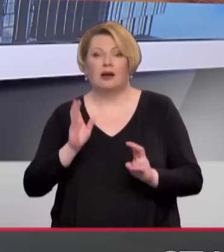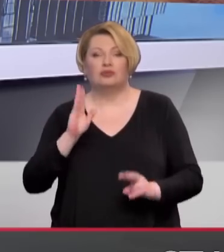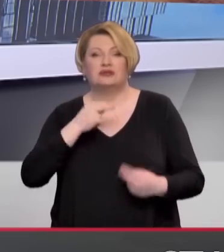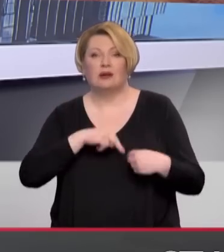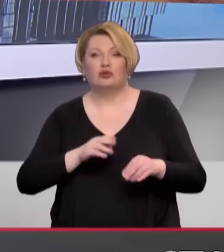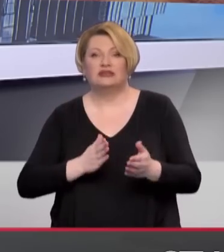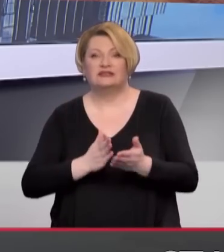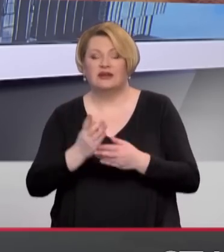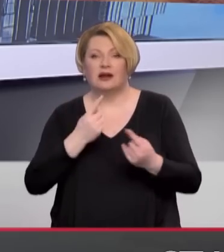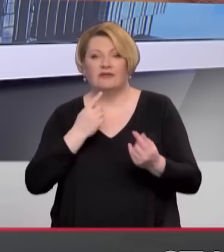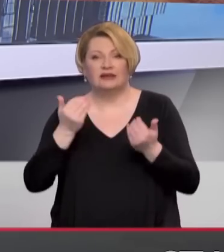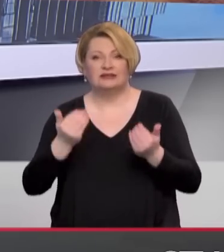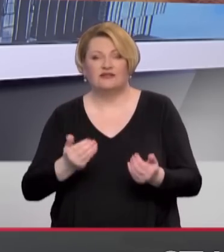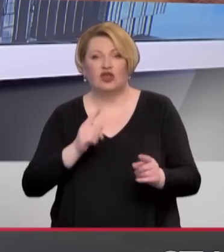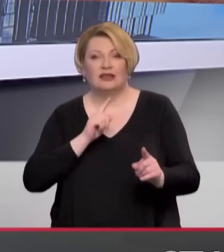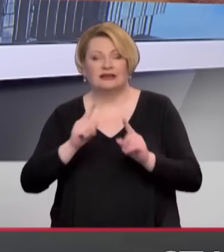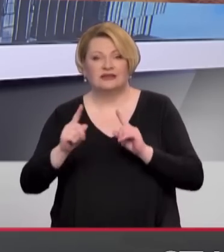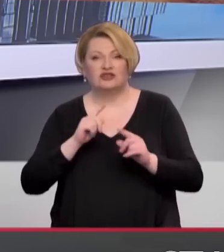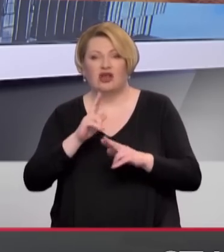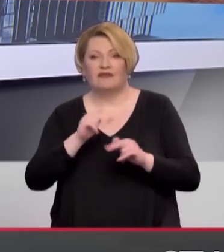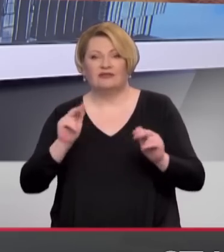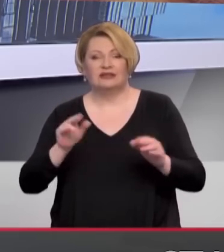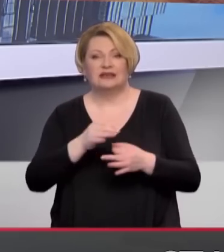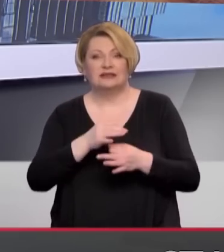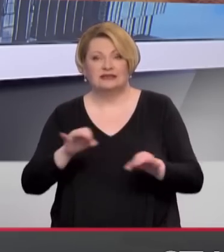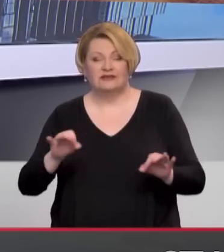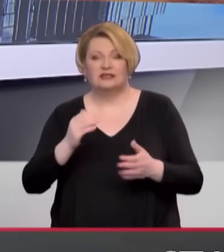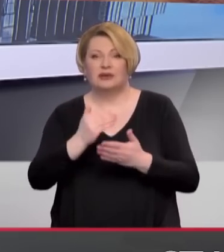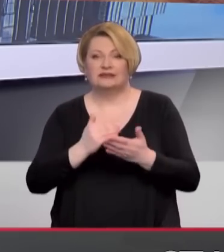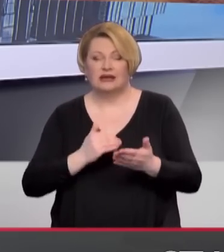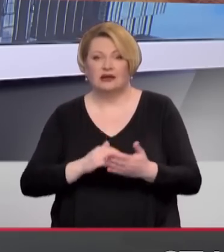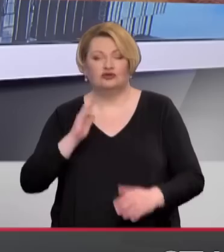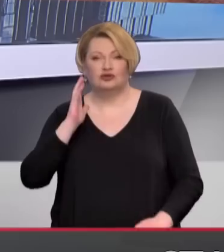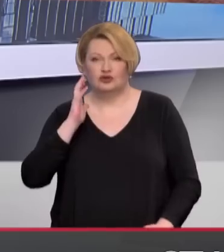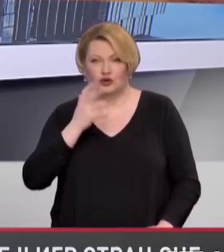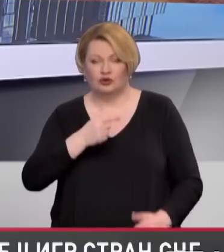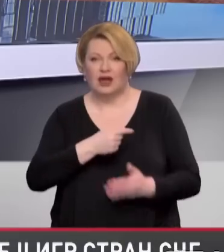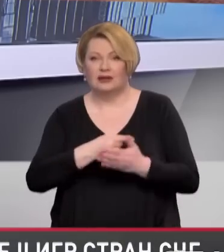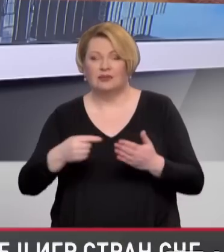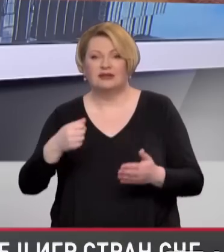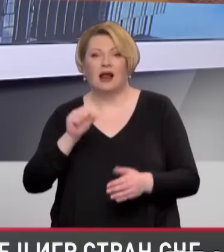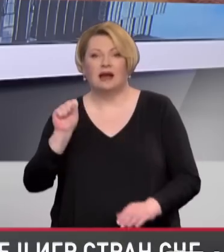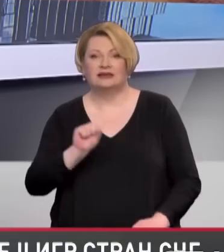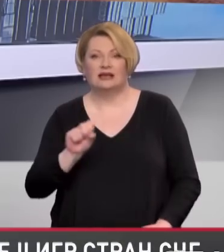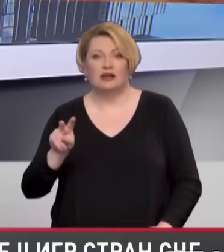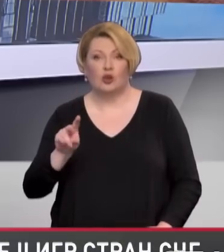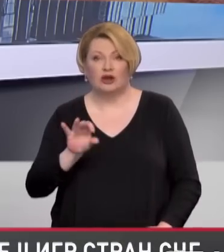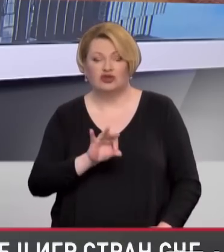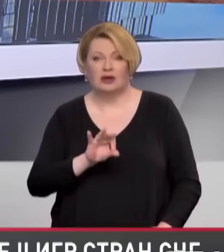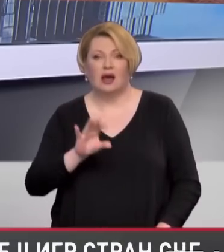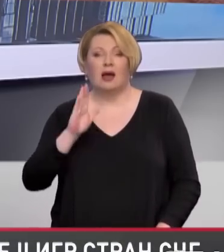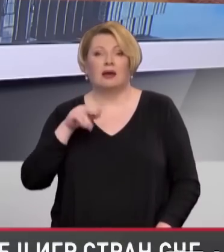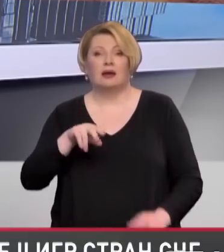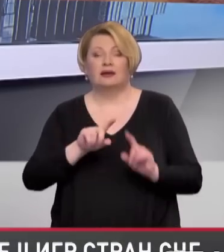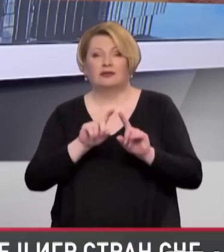сфера, говорили сегодня на совещании во Дворце независимости. Задачи стоят серьезные, отметил Александр Лукашенко. ПВТ,